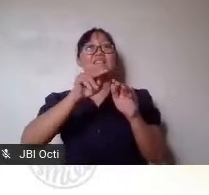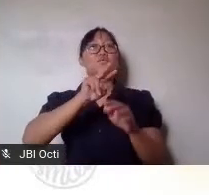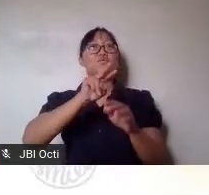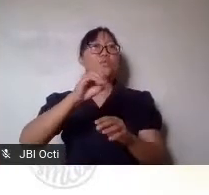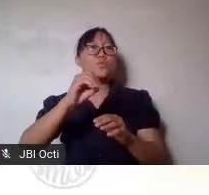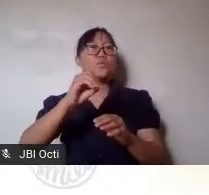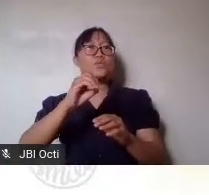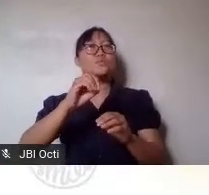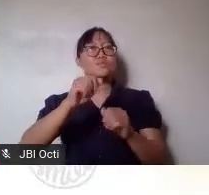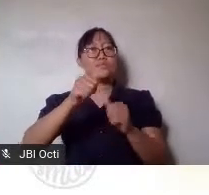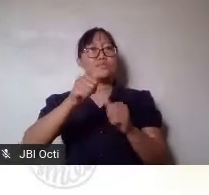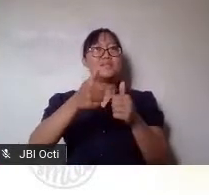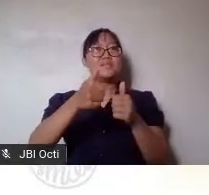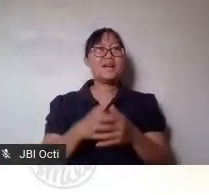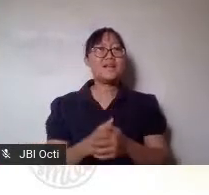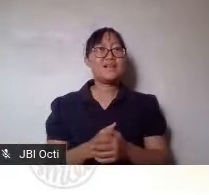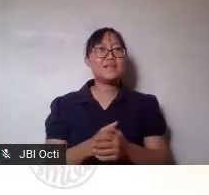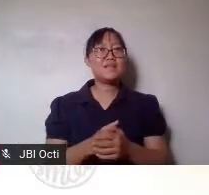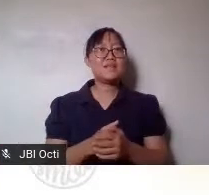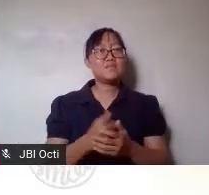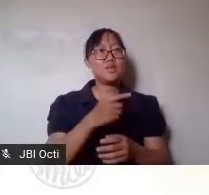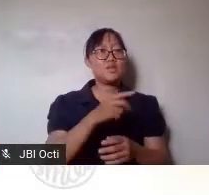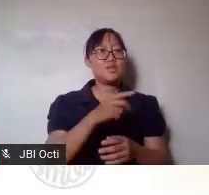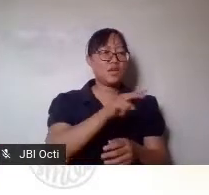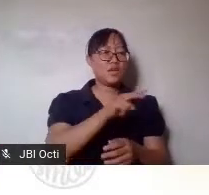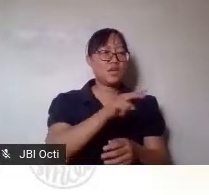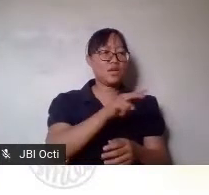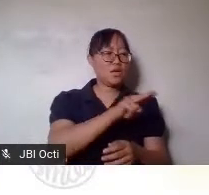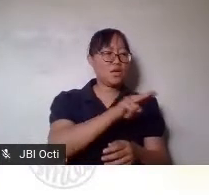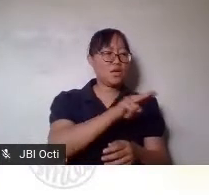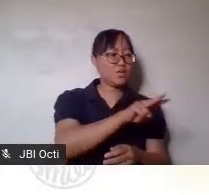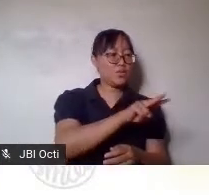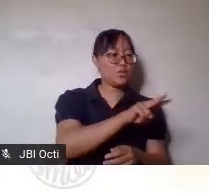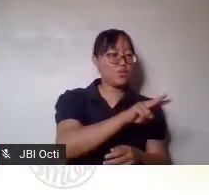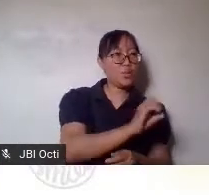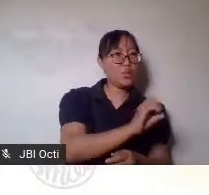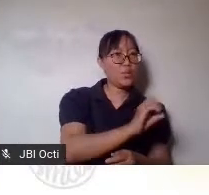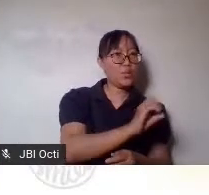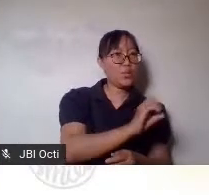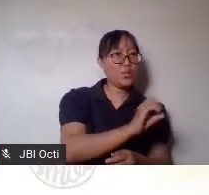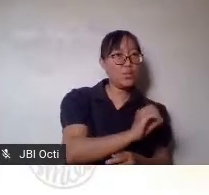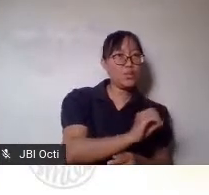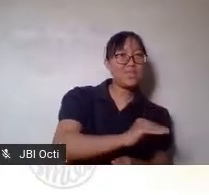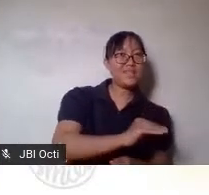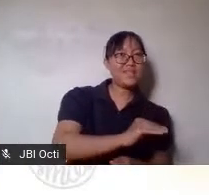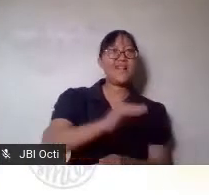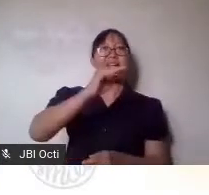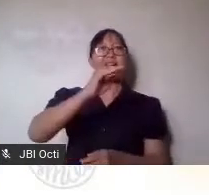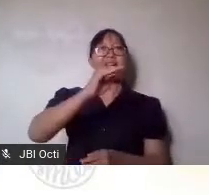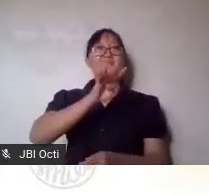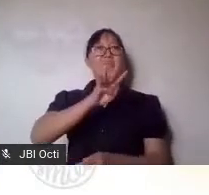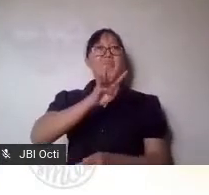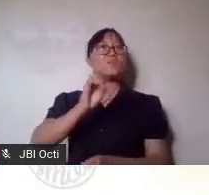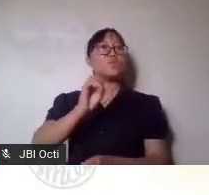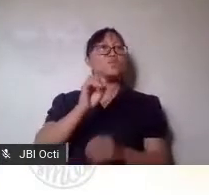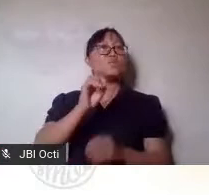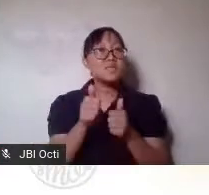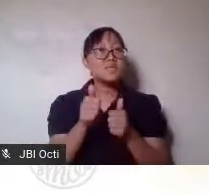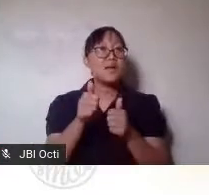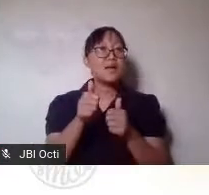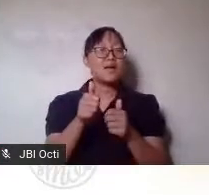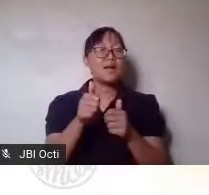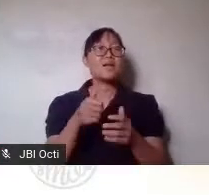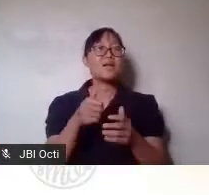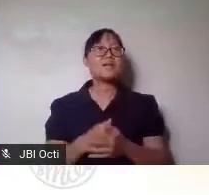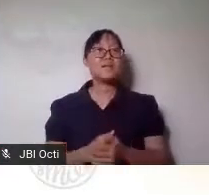naik ke angka 40 dan tentu perubahan angka IQ ini jadi merubah yang kita lihat di tabel tadi, kemampuan-kemampuan